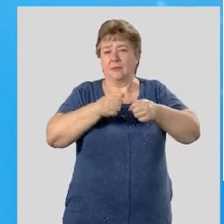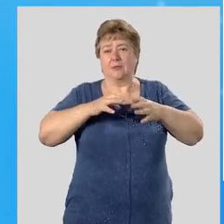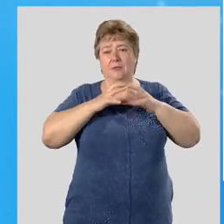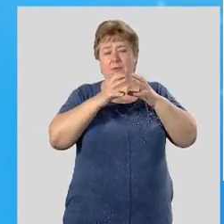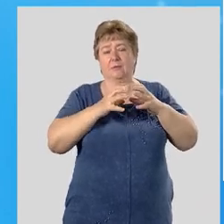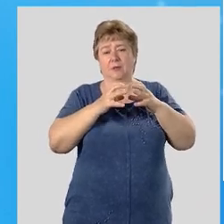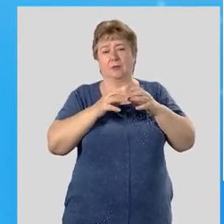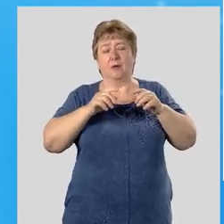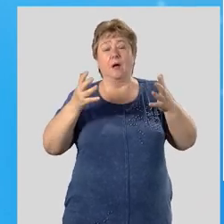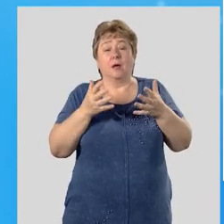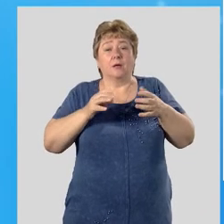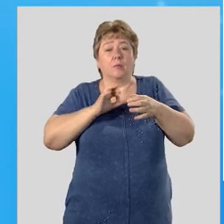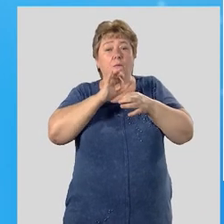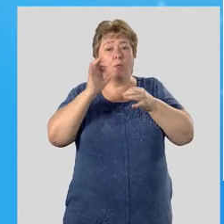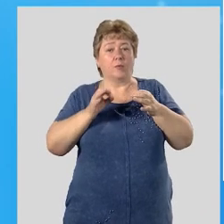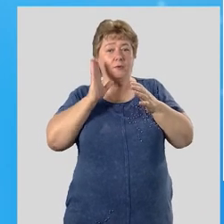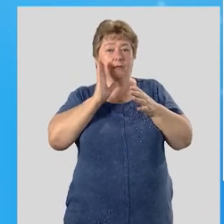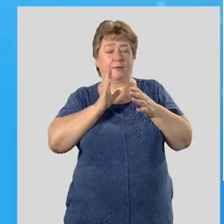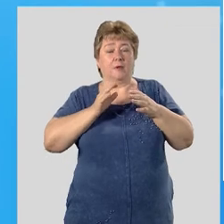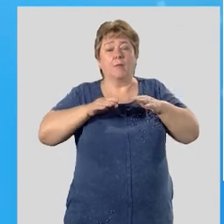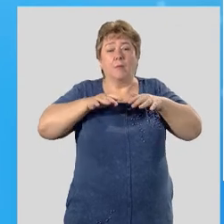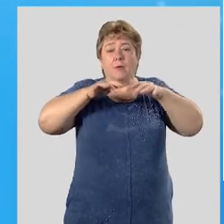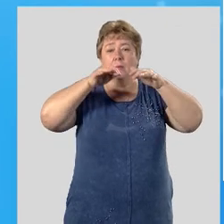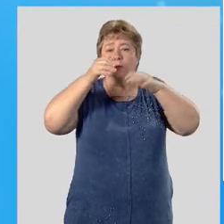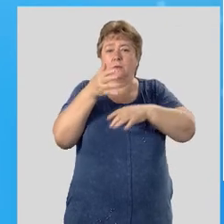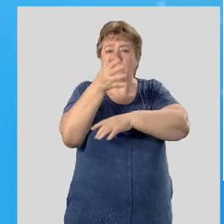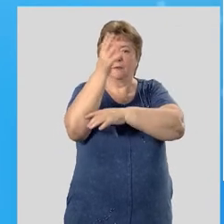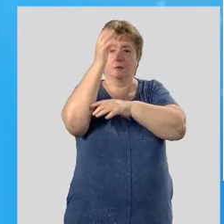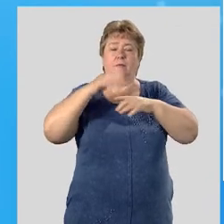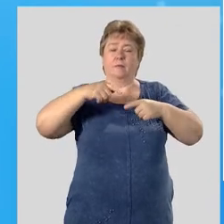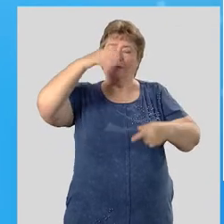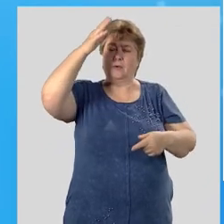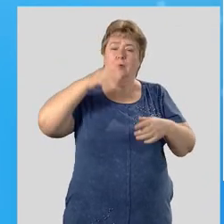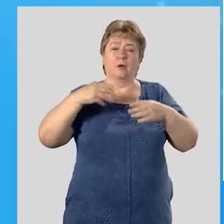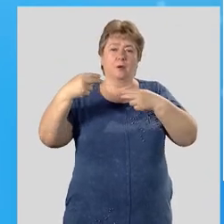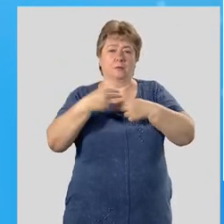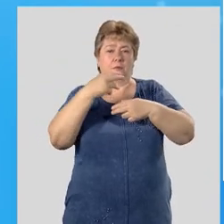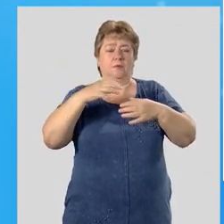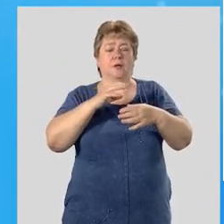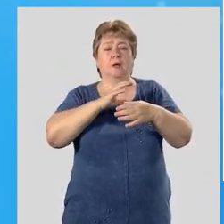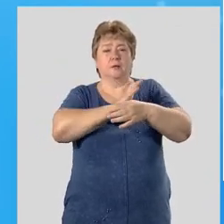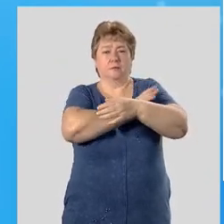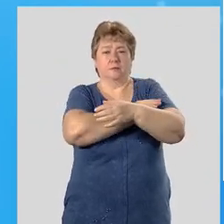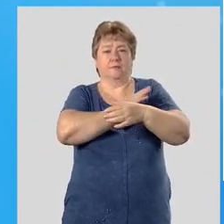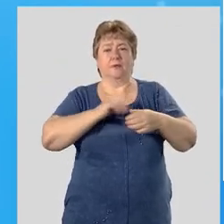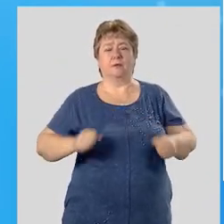Земле? И каким образом вода способна подниматься по стволам огромных деревьев, преодолевая давление в десятки